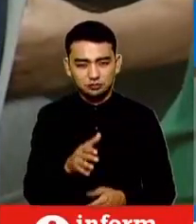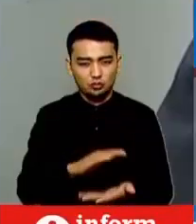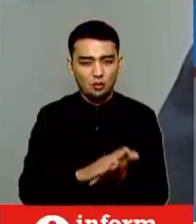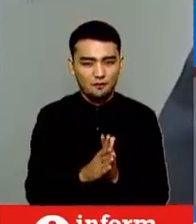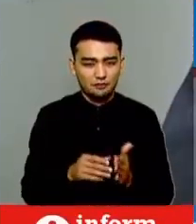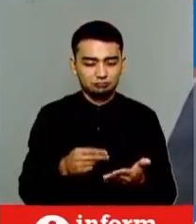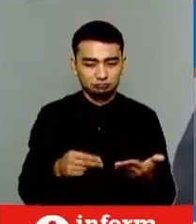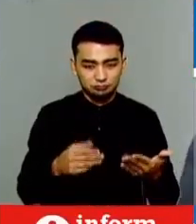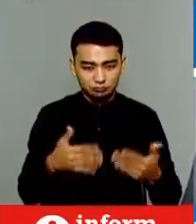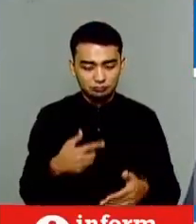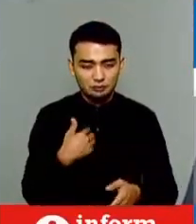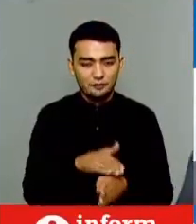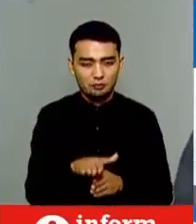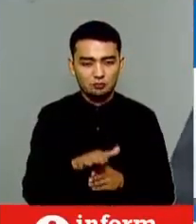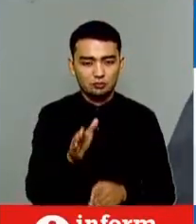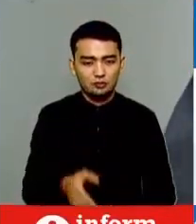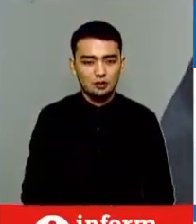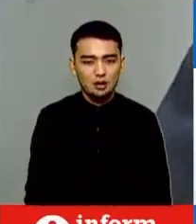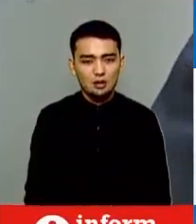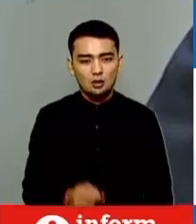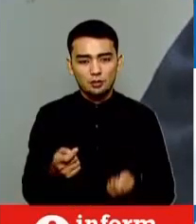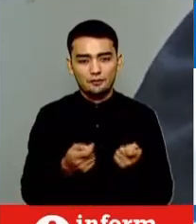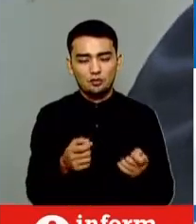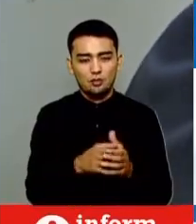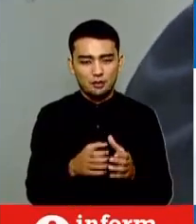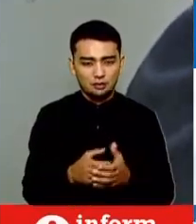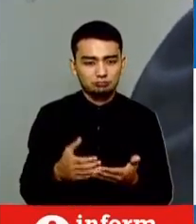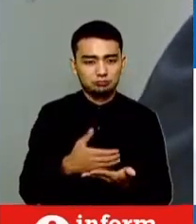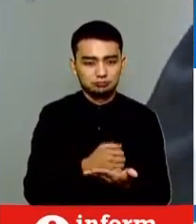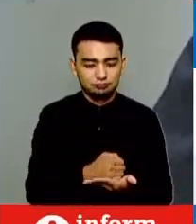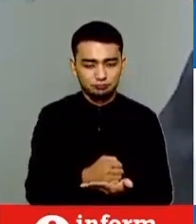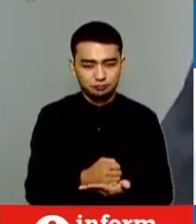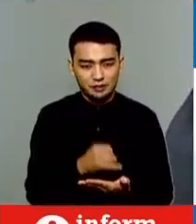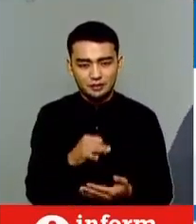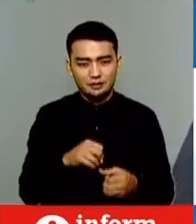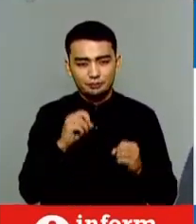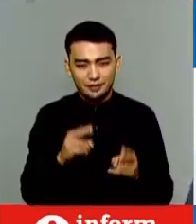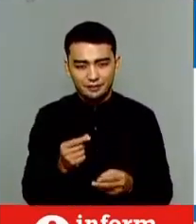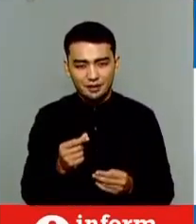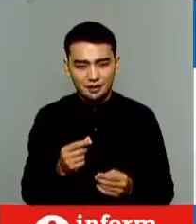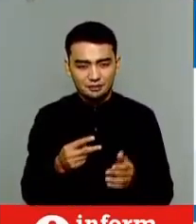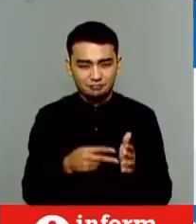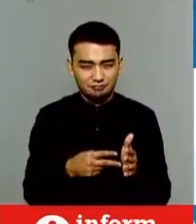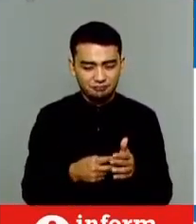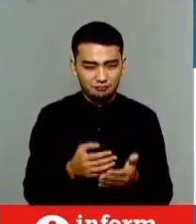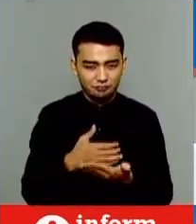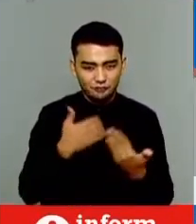договора. Ранее управляющая компания собрала определенную сумму денег,